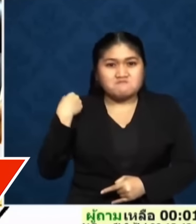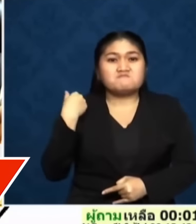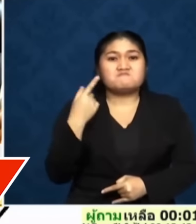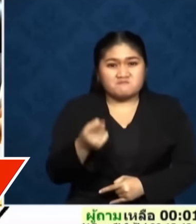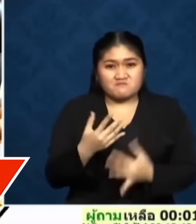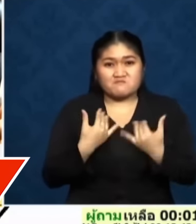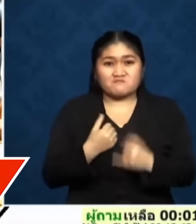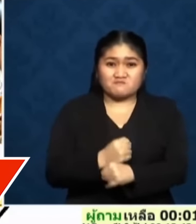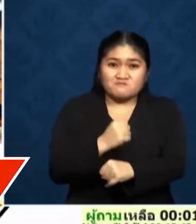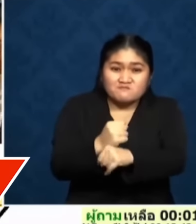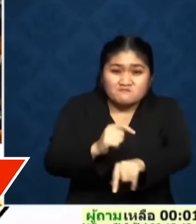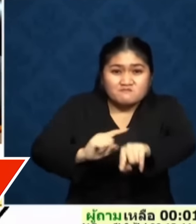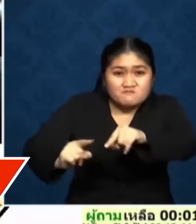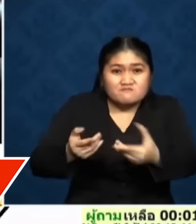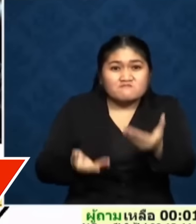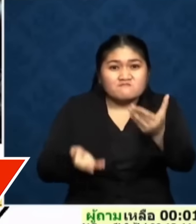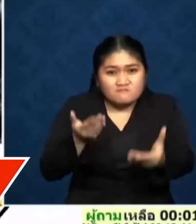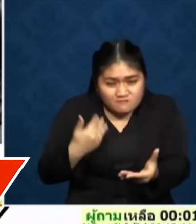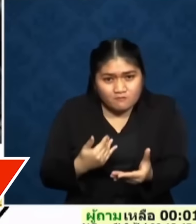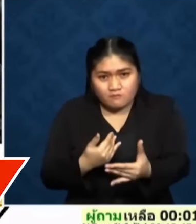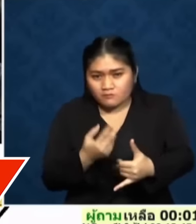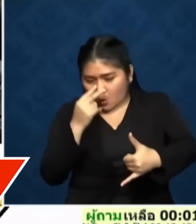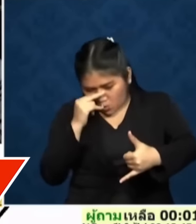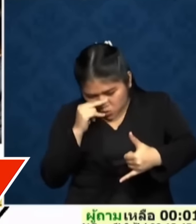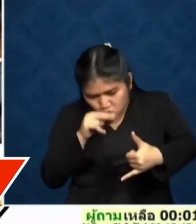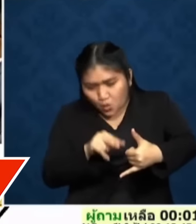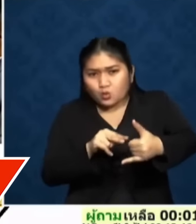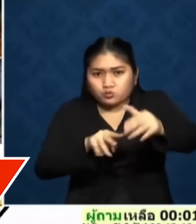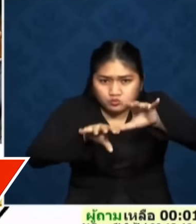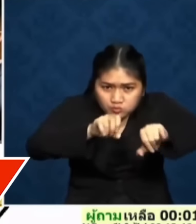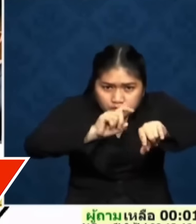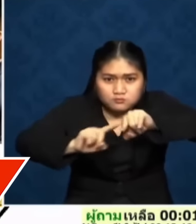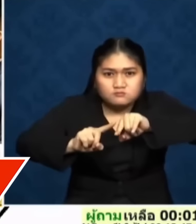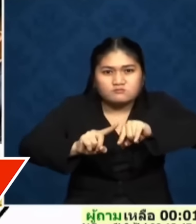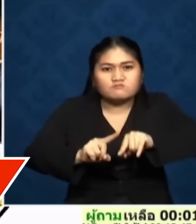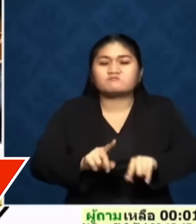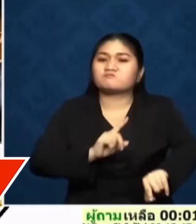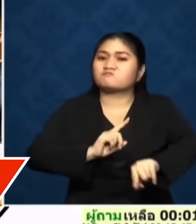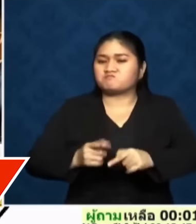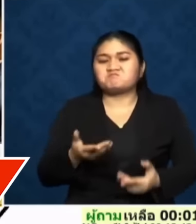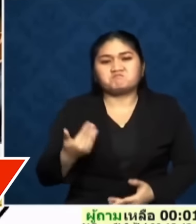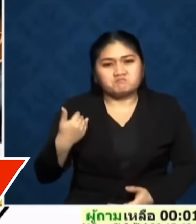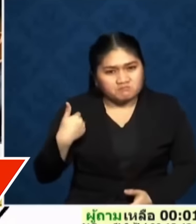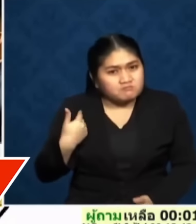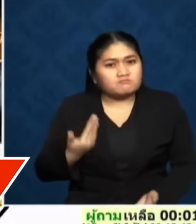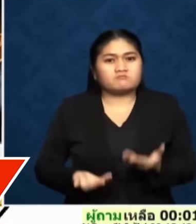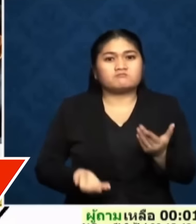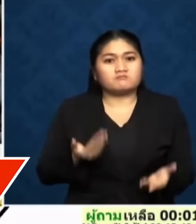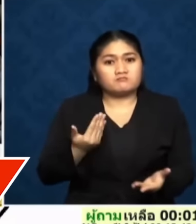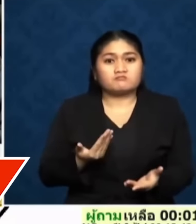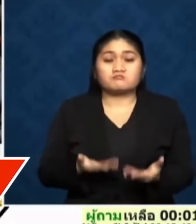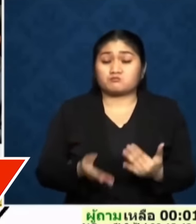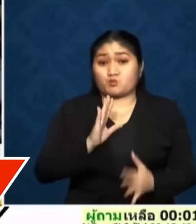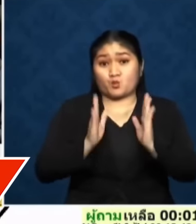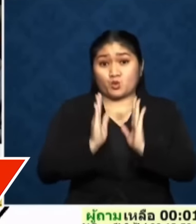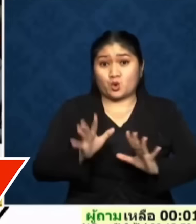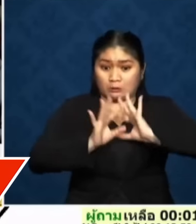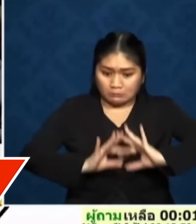ำงานนะครับถูกสอดแนมถูกกดดันในรูปแบบต่างๆหรือแม้กระทั่งเวลามีบุคคลสำคั